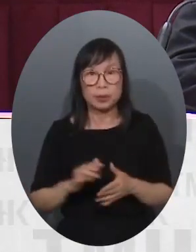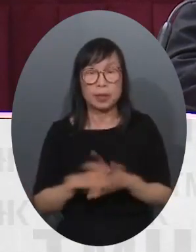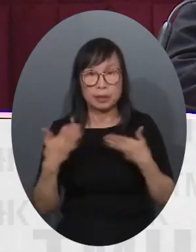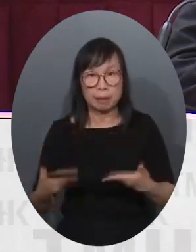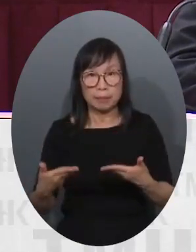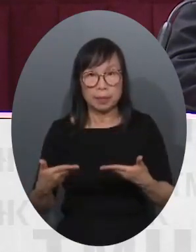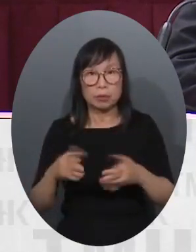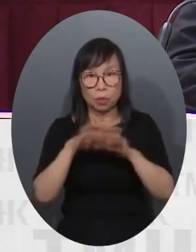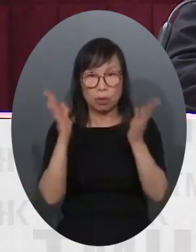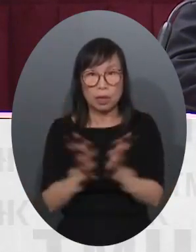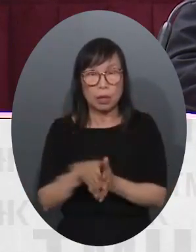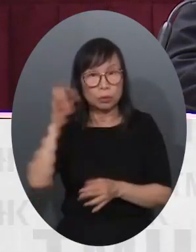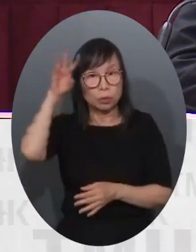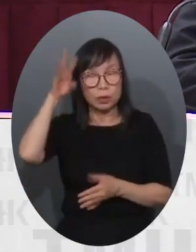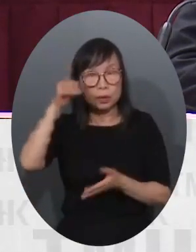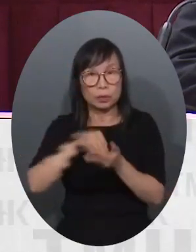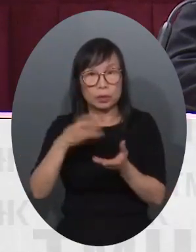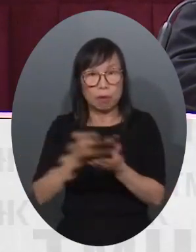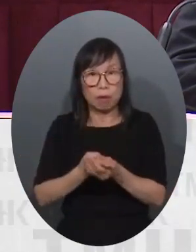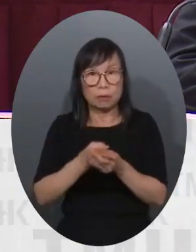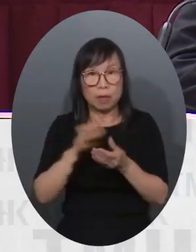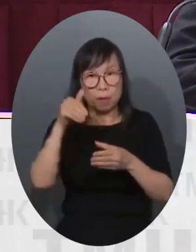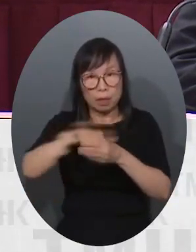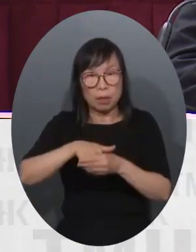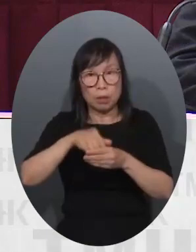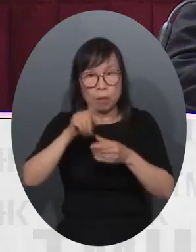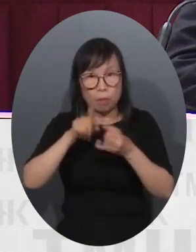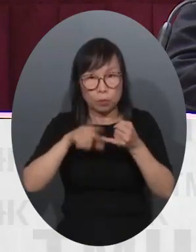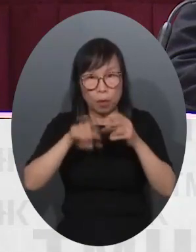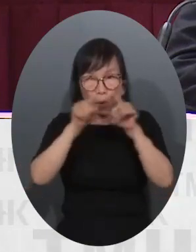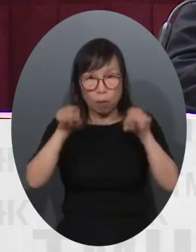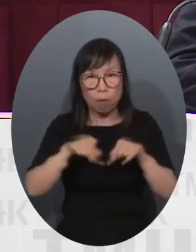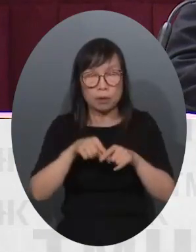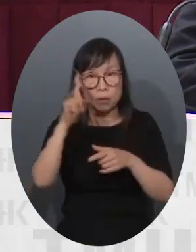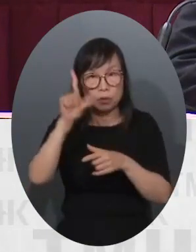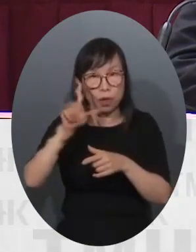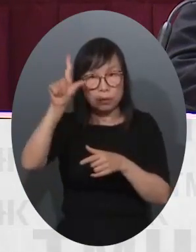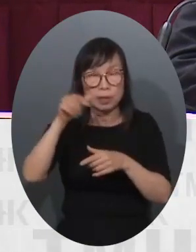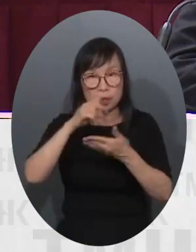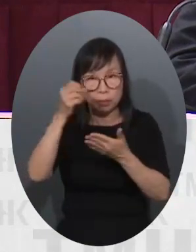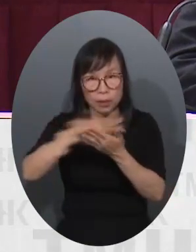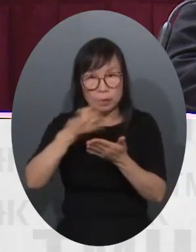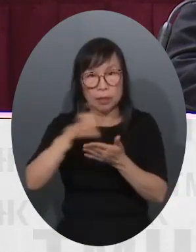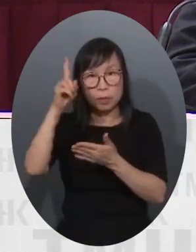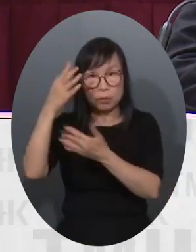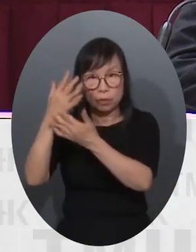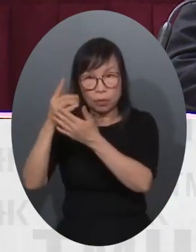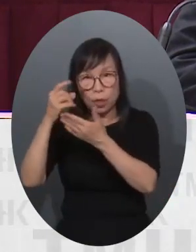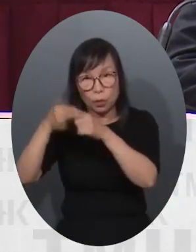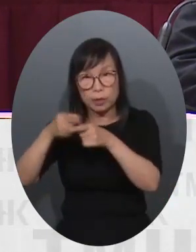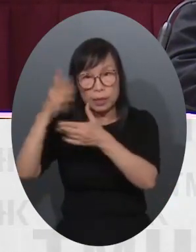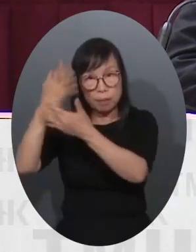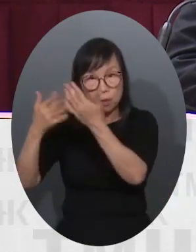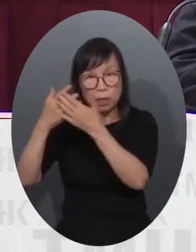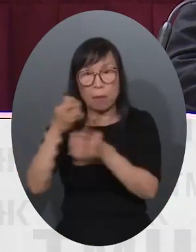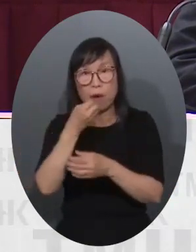日所有動議的決議案投票結果將會根據上市規則上載於公司網站及